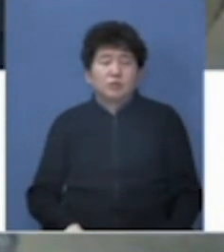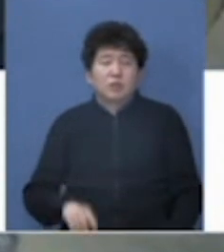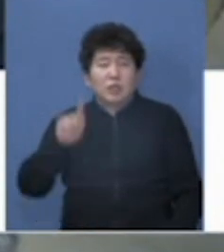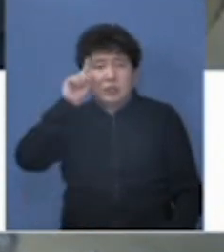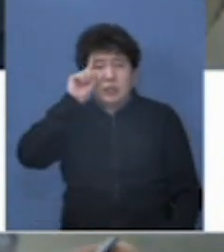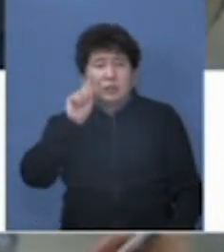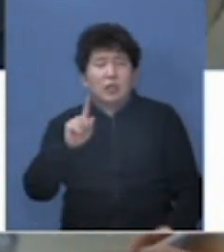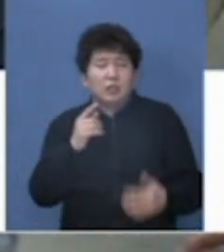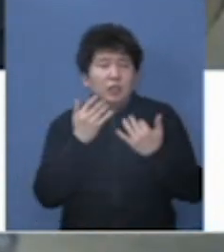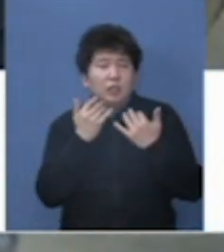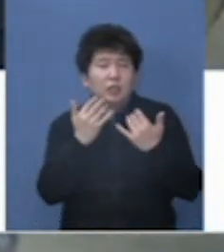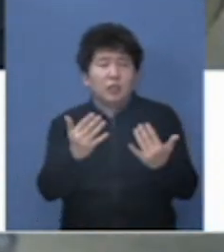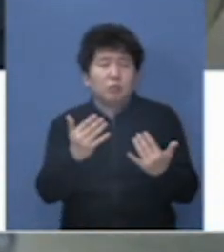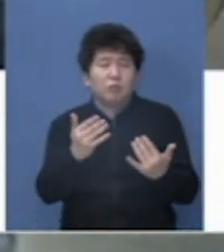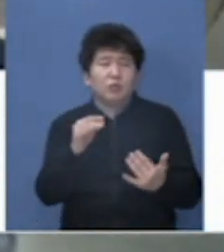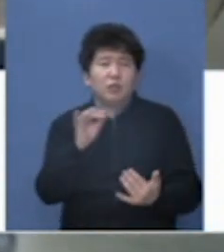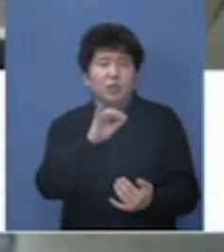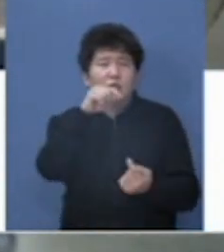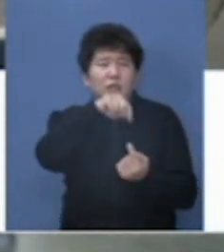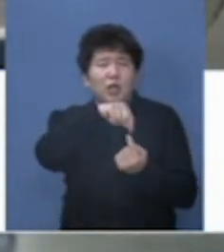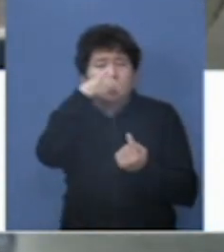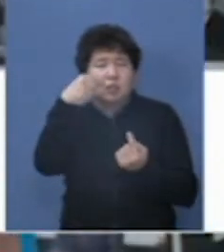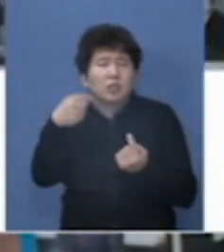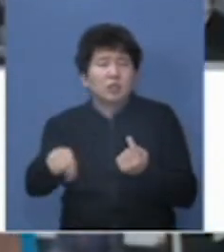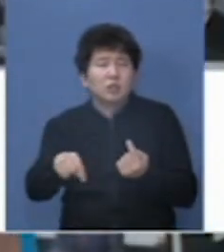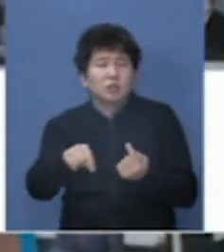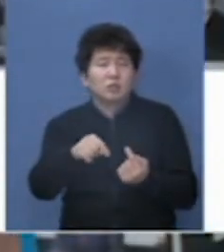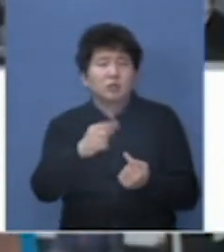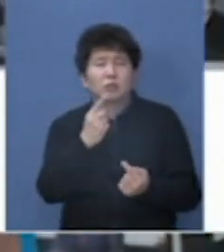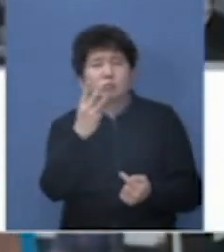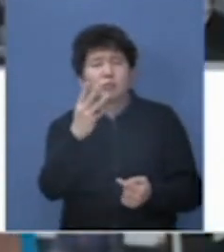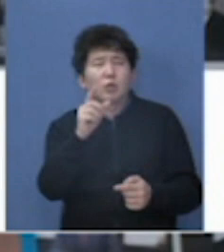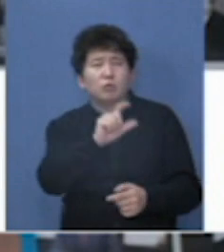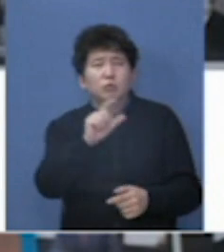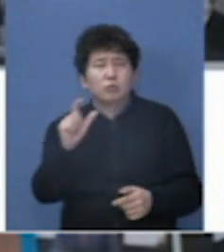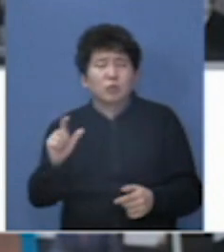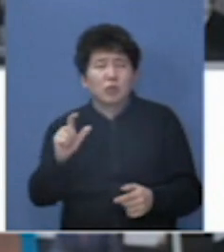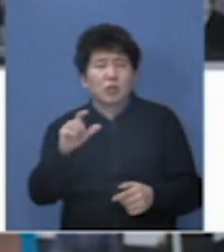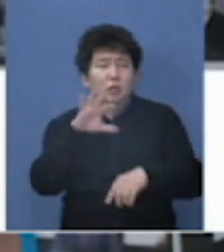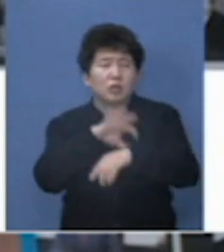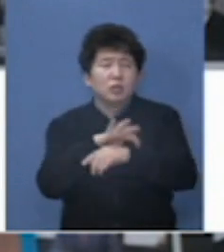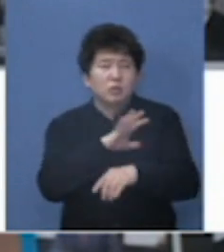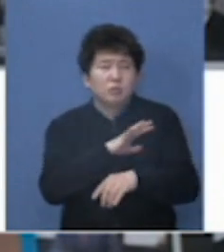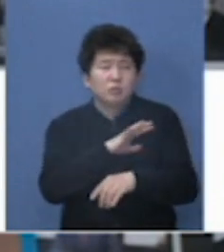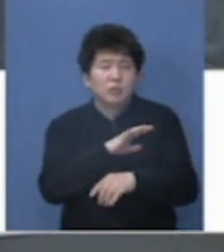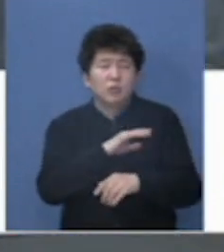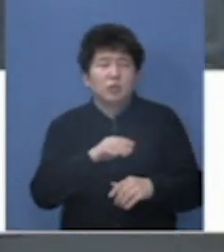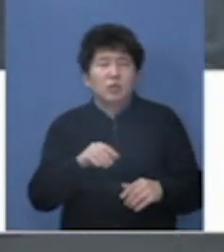сәйкес келмейтін кандидаттарға тағайындалған бірнеше дерек анықталған. Анықталған бұзушылықтарды жою